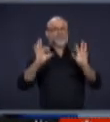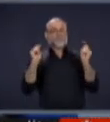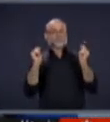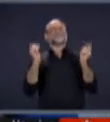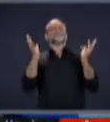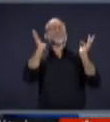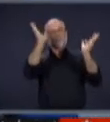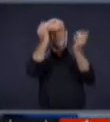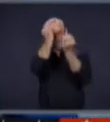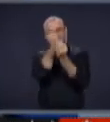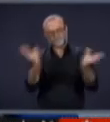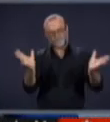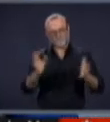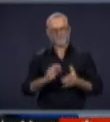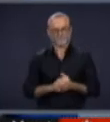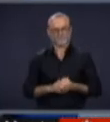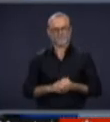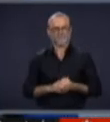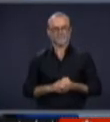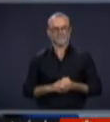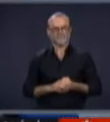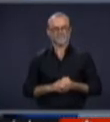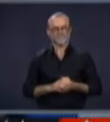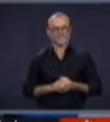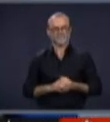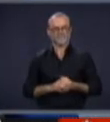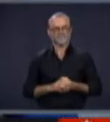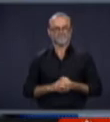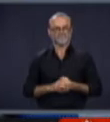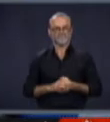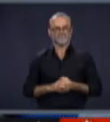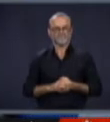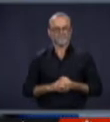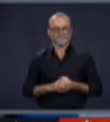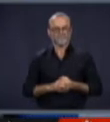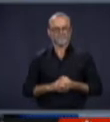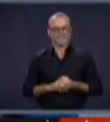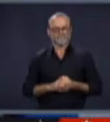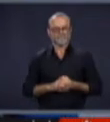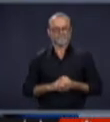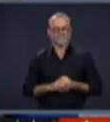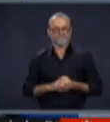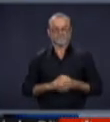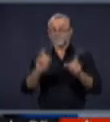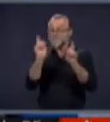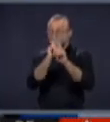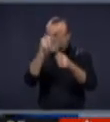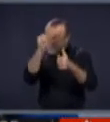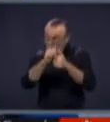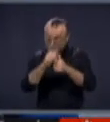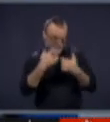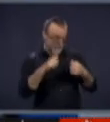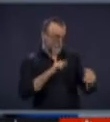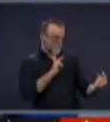sœurs. Et cela sera toujours en fonction